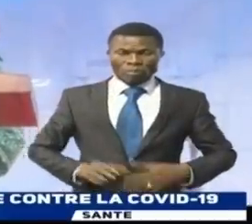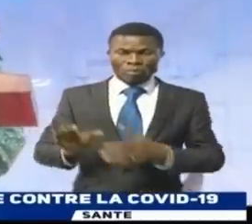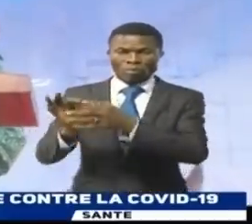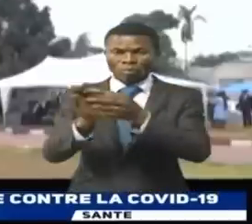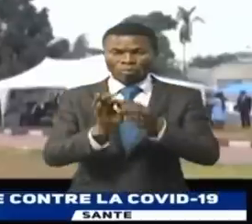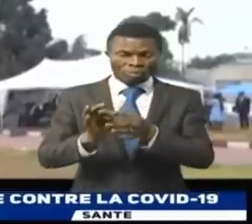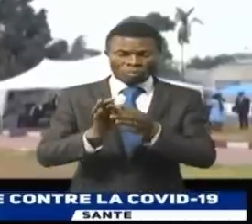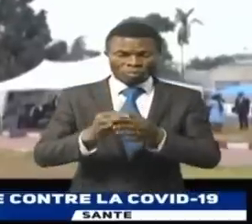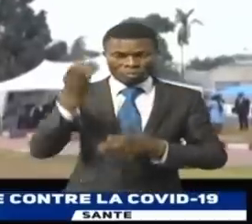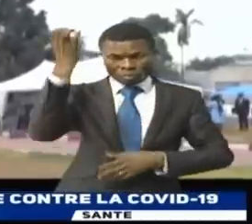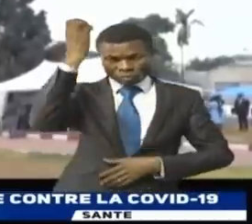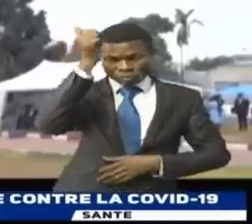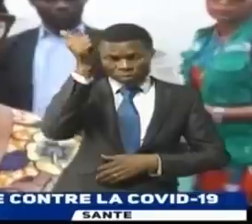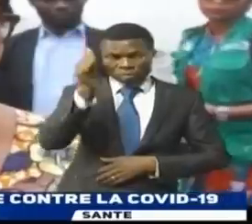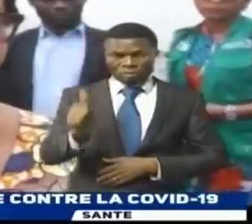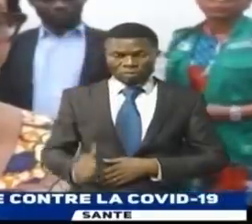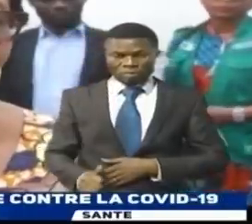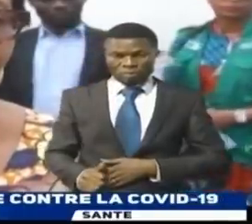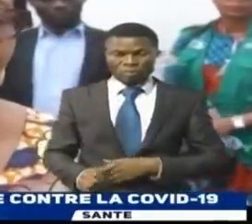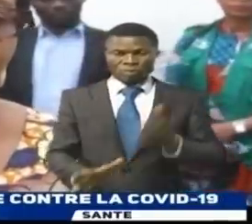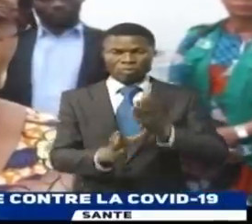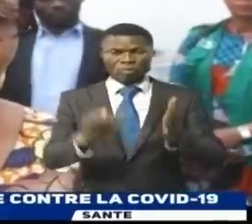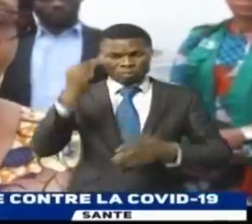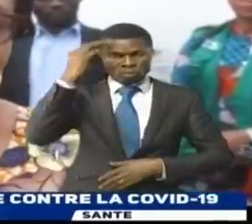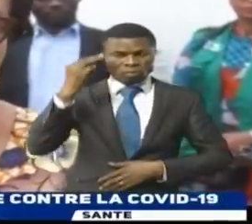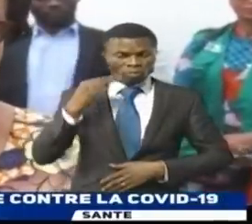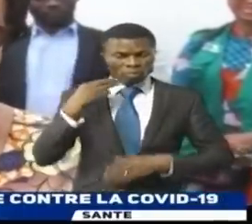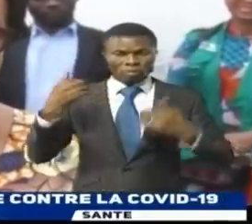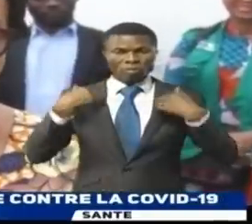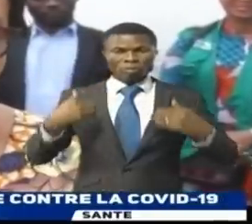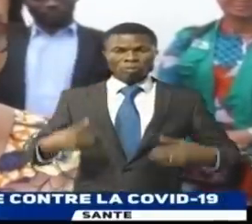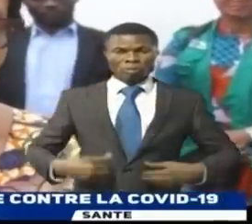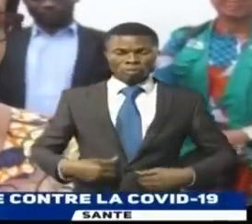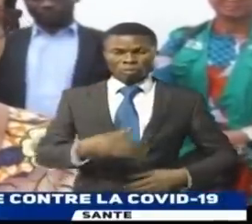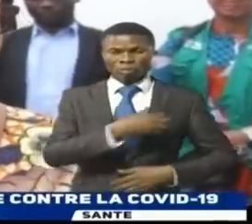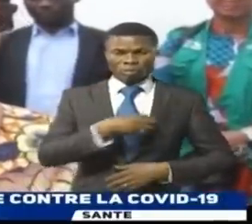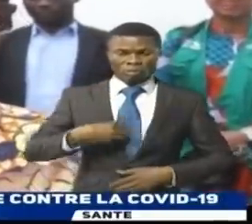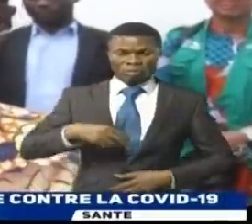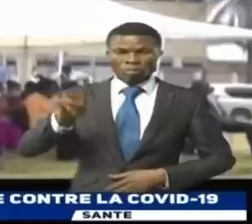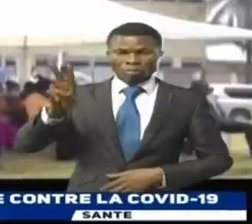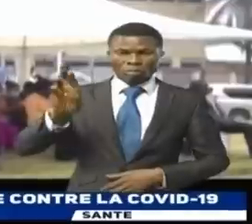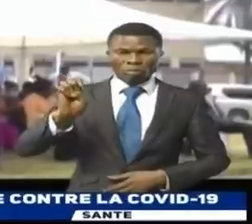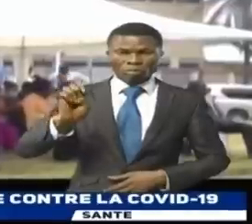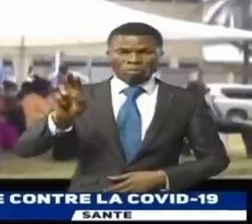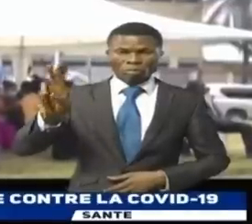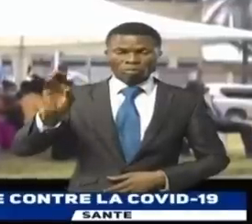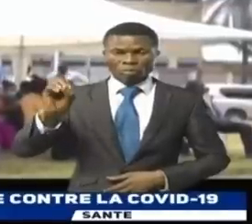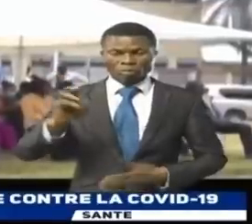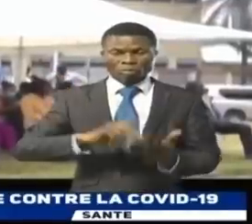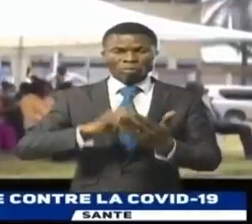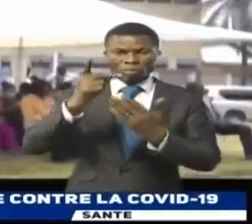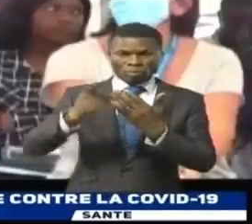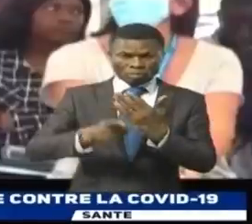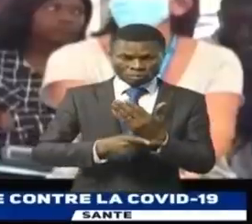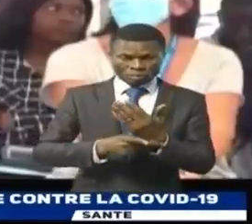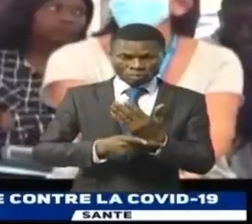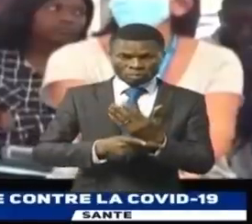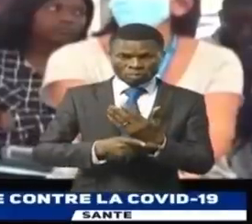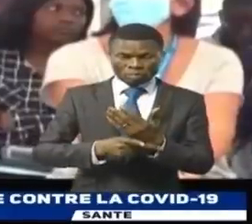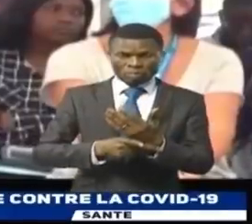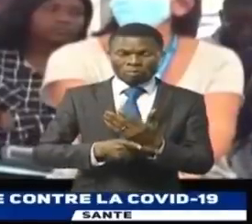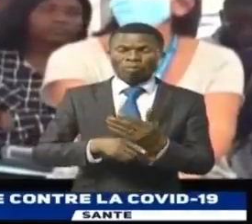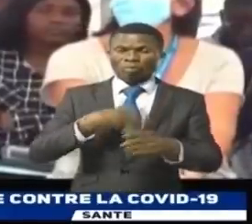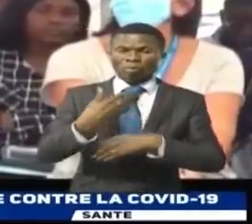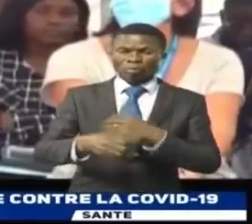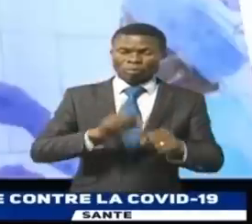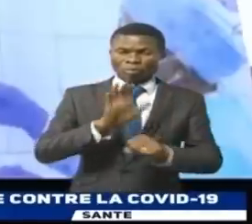africaine. Lancé par la vice-ministre de la Santé, Véronique Kilumba, ce programme entend booster les efforts